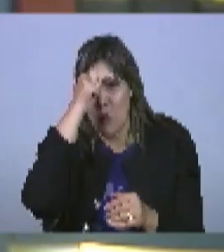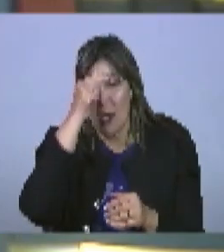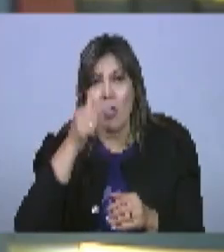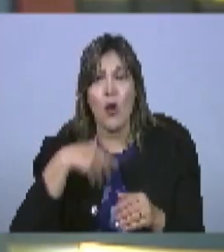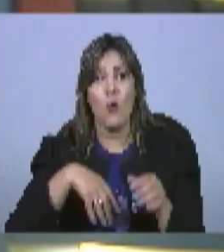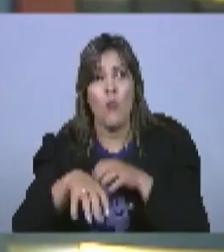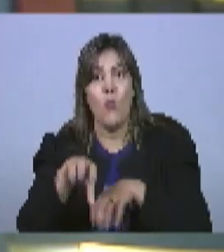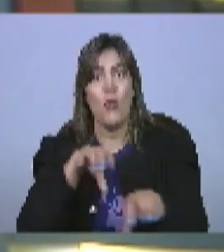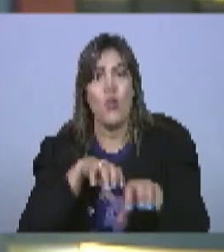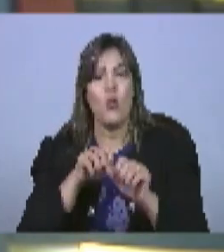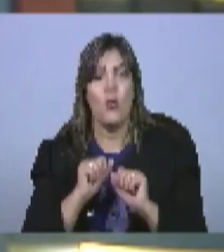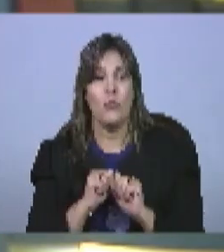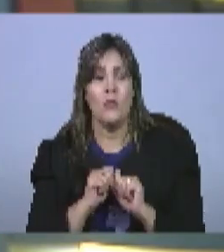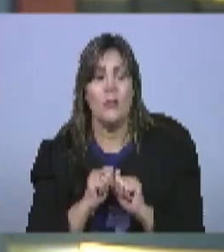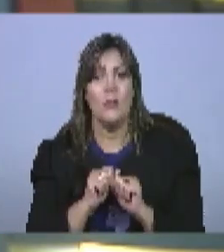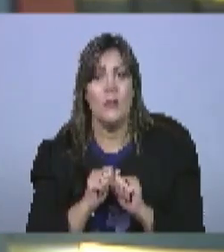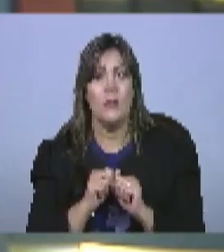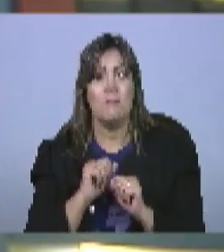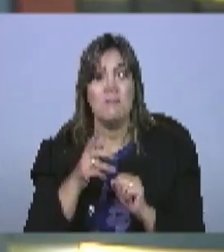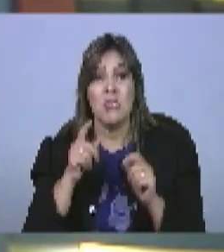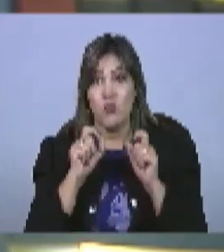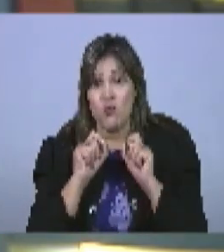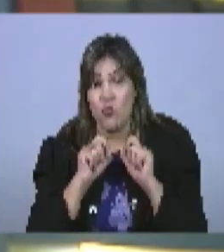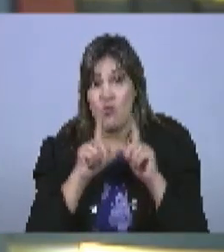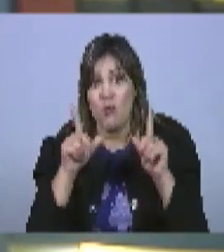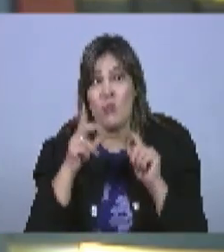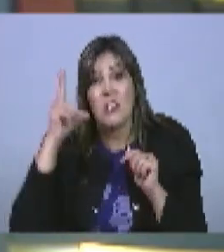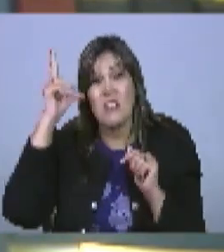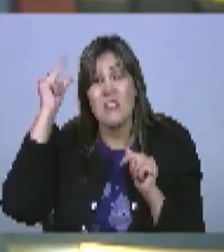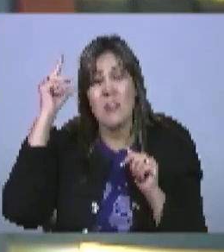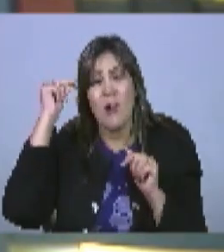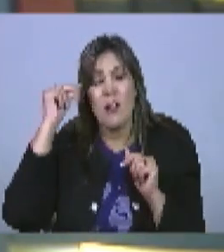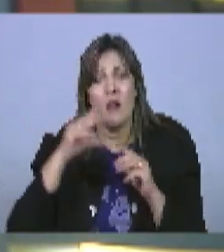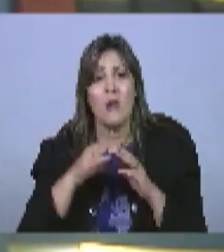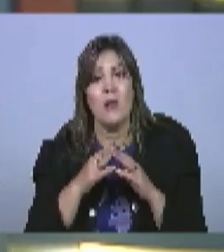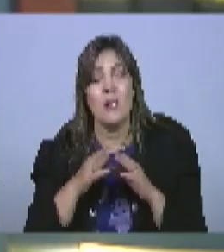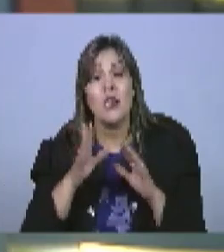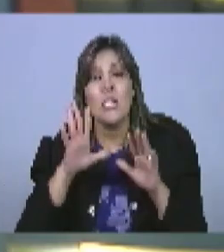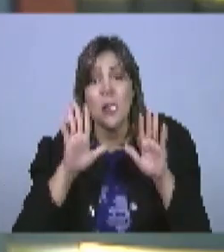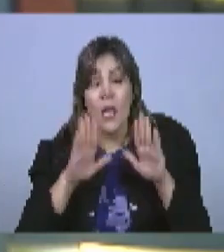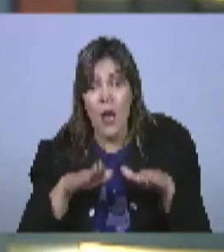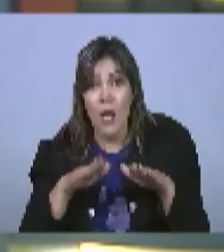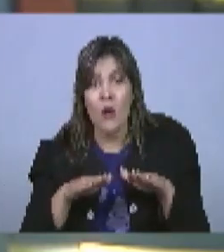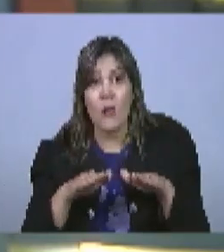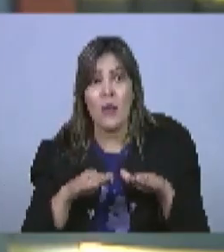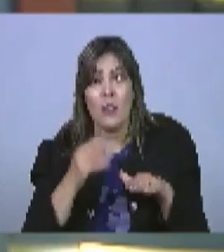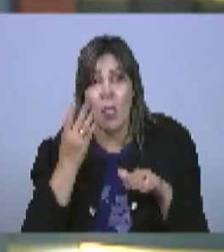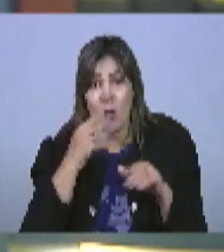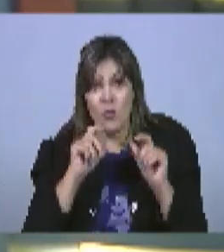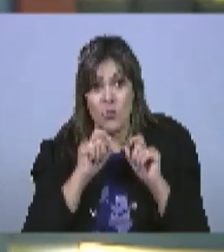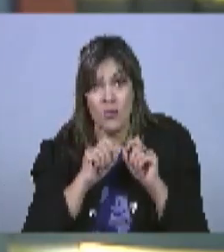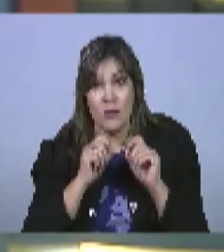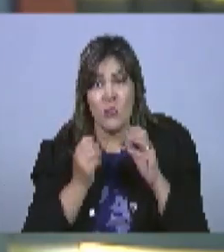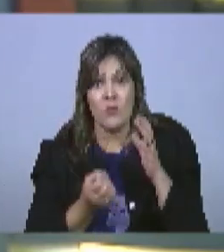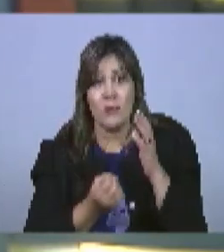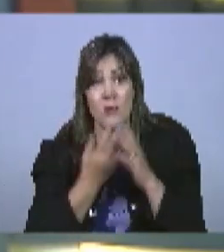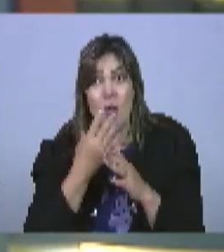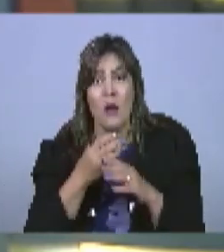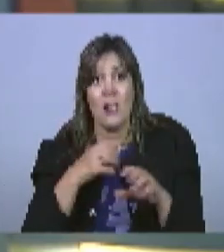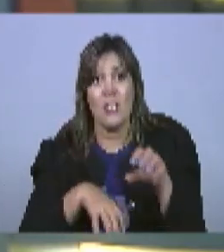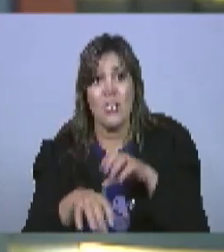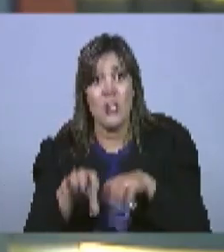ا لم يكن واضح ان اسرائيل وجدت او هكذا ظهر ان ايران هي الضلع